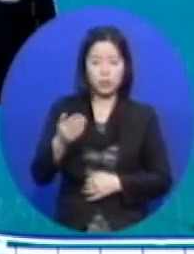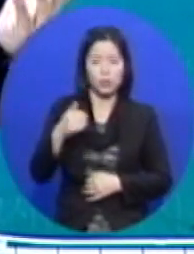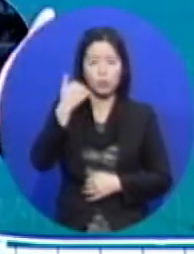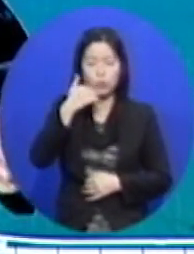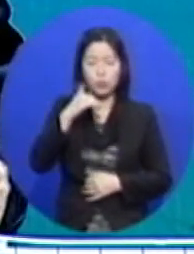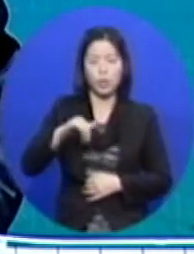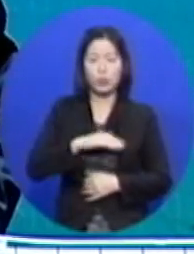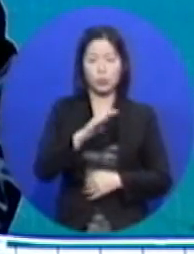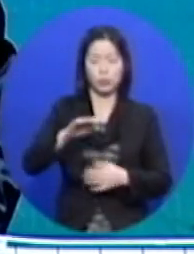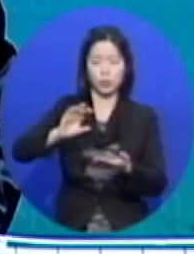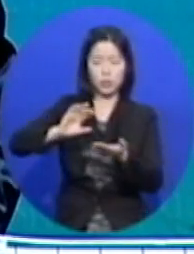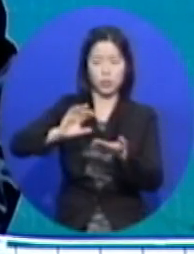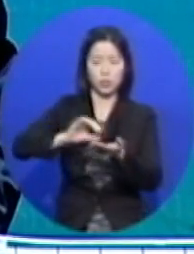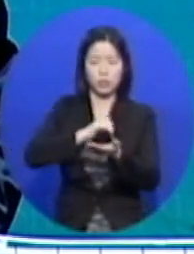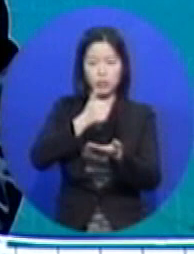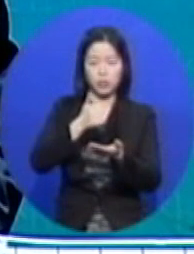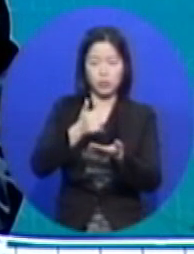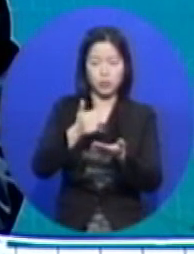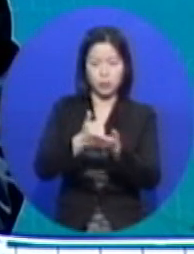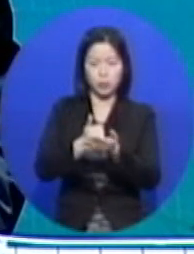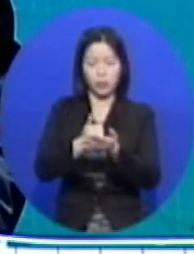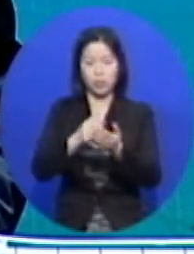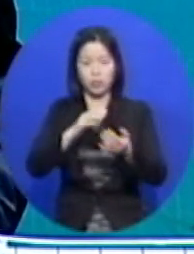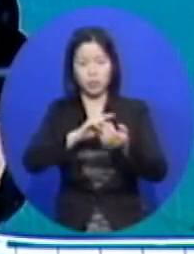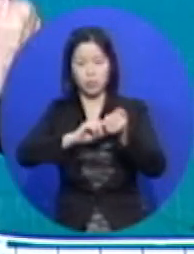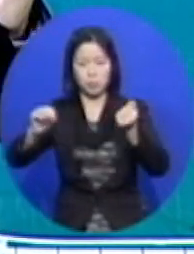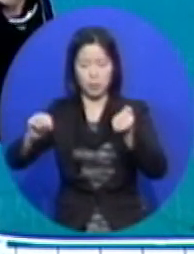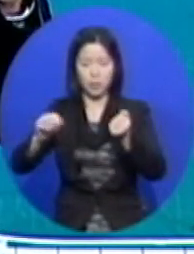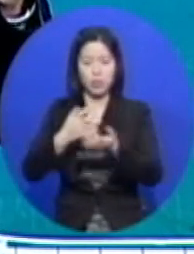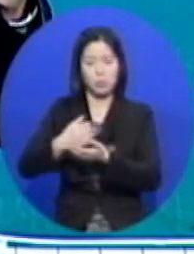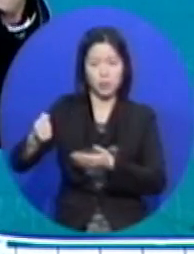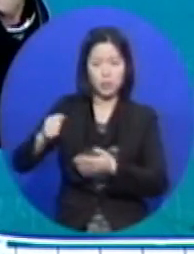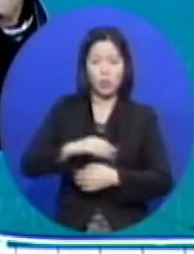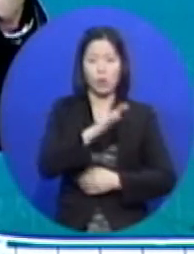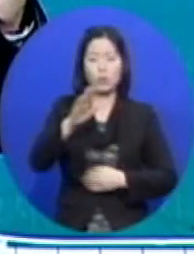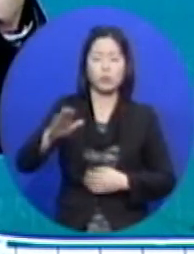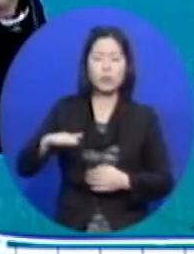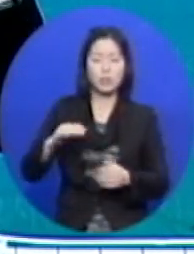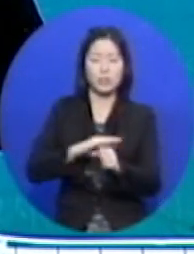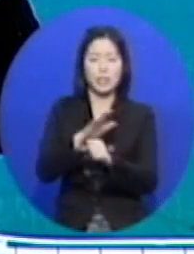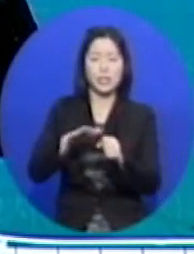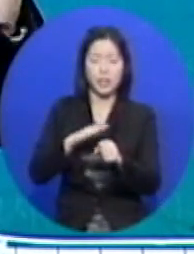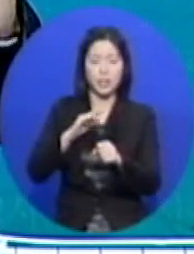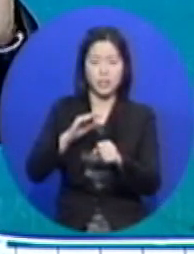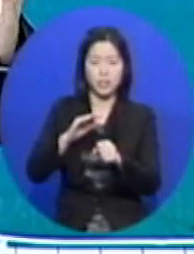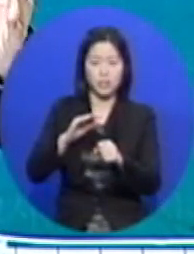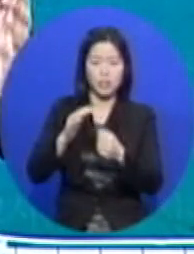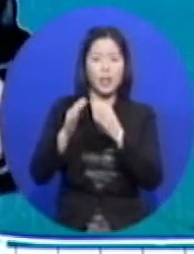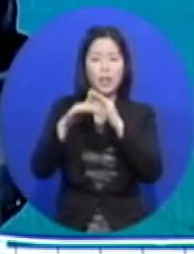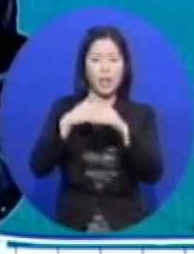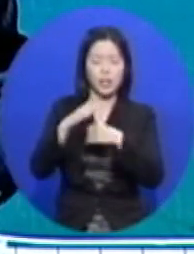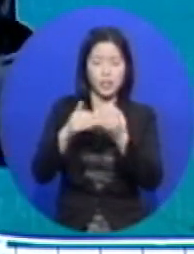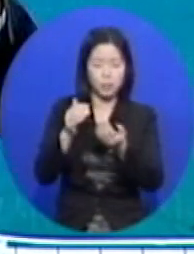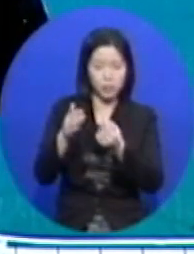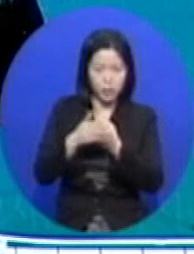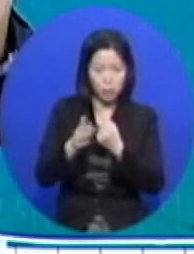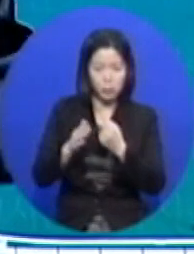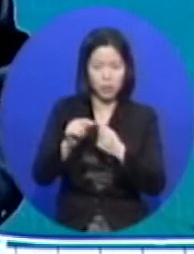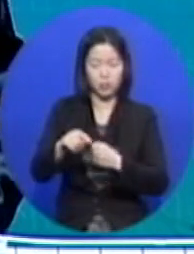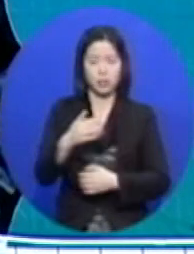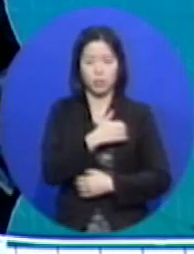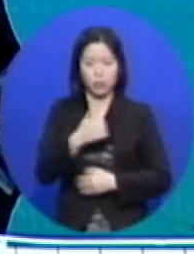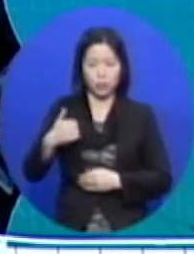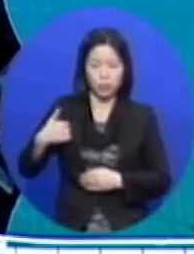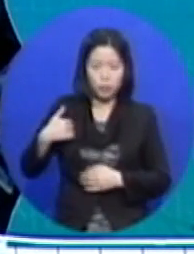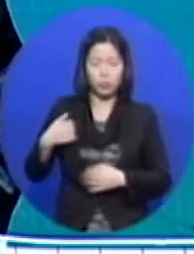사랑에서 끊으리요 야 우리를 사랑하시는 이로 말미암아 우리가 넉넉히 이기느니라 그렇게 고백을